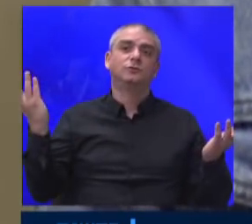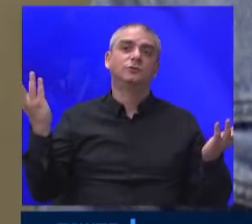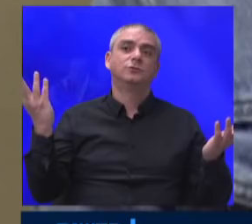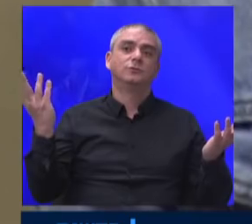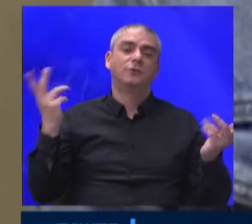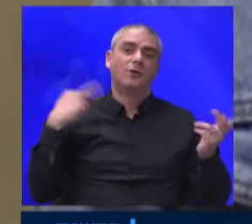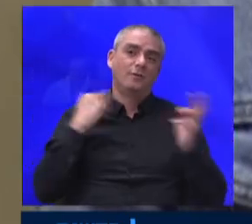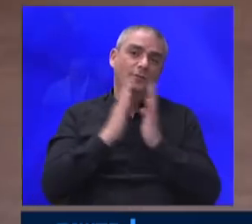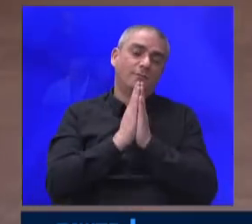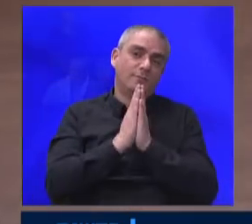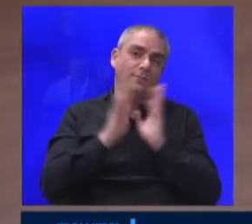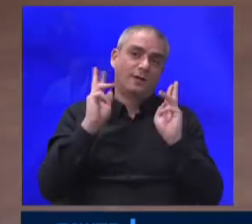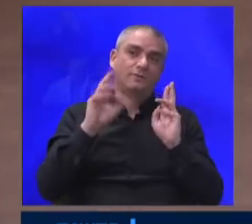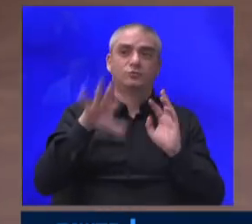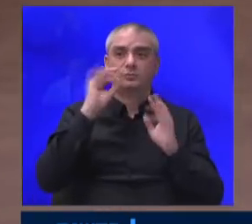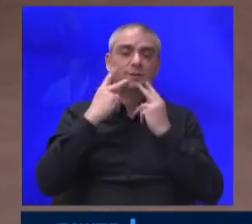נורא מקווים שימצא פתרון.